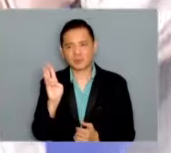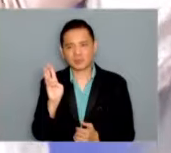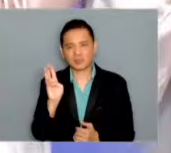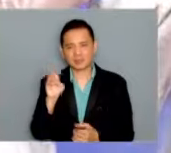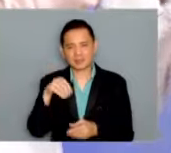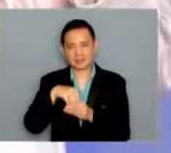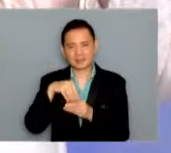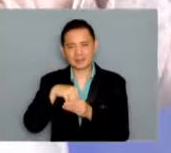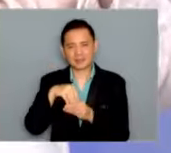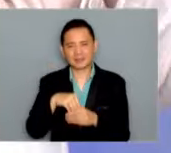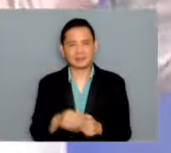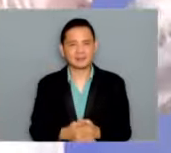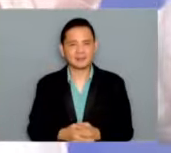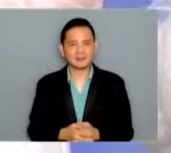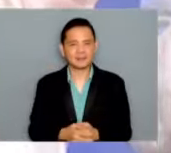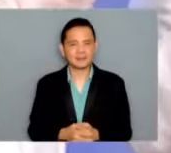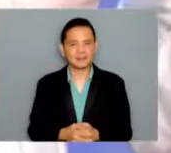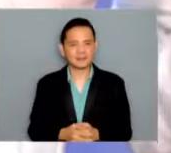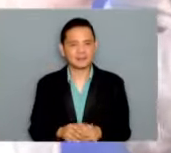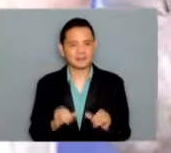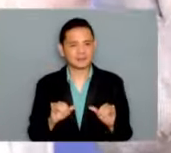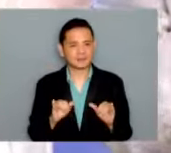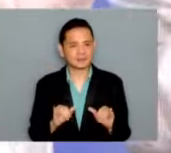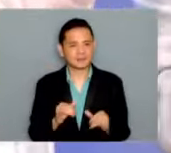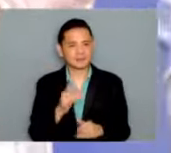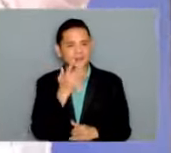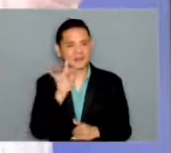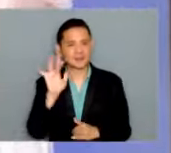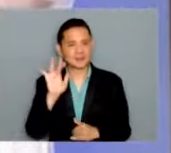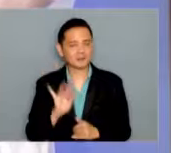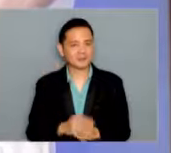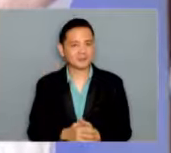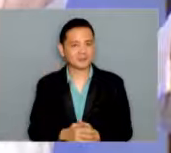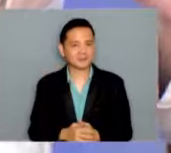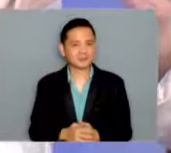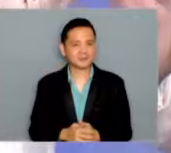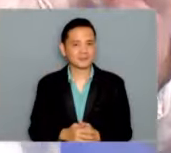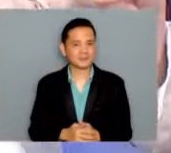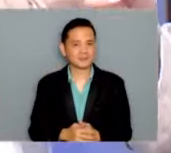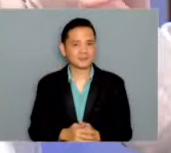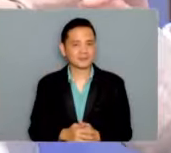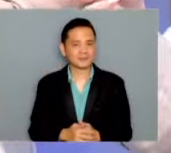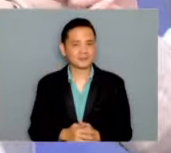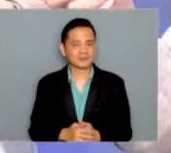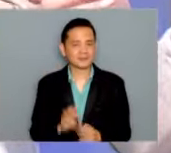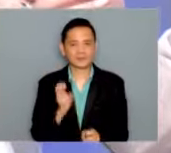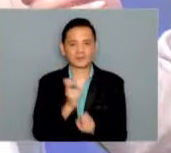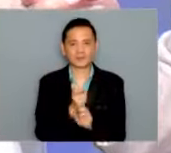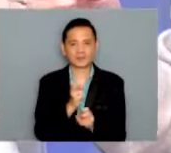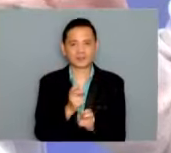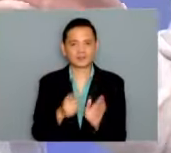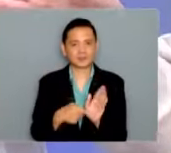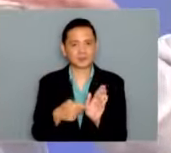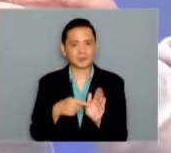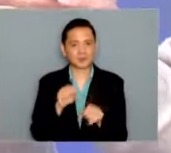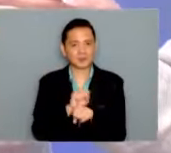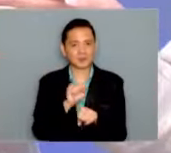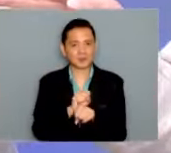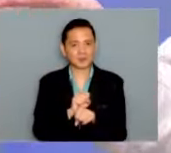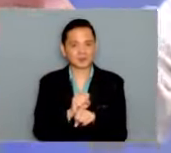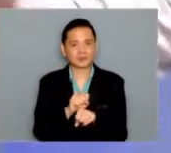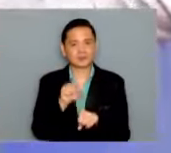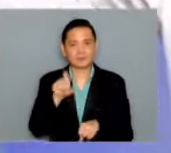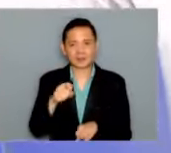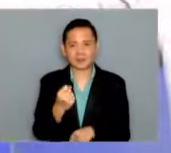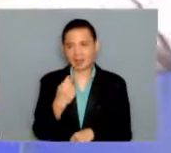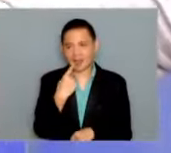sure. Grabe ba? Grabe. Alam nyo guys, sobrang hirap din talaga magtrabaho minsan. Kasi? Kailangan talaga natin kumain